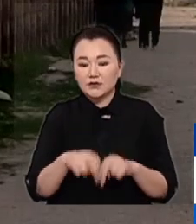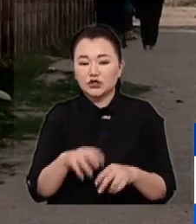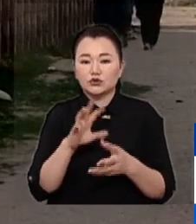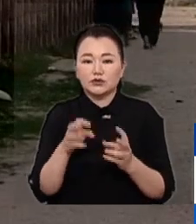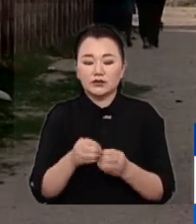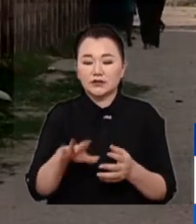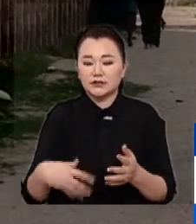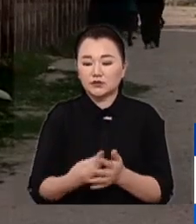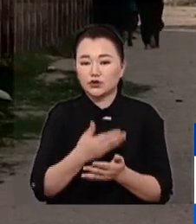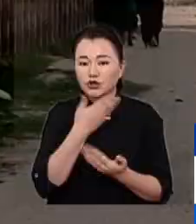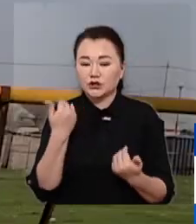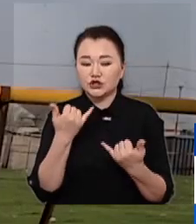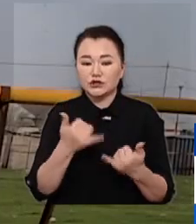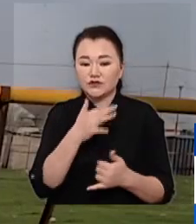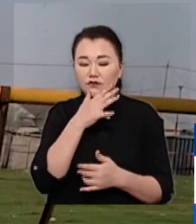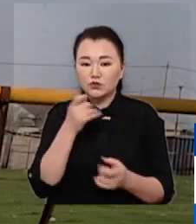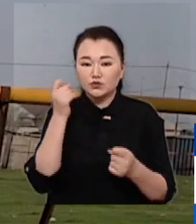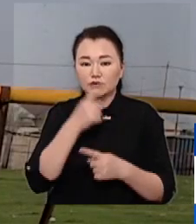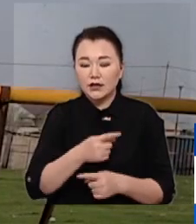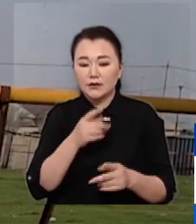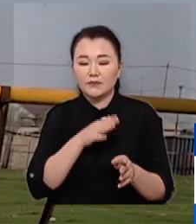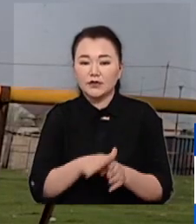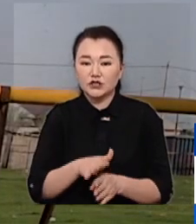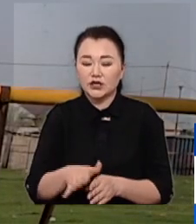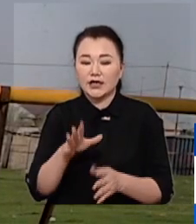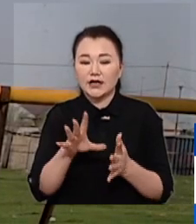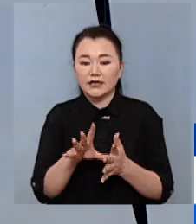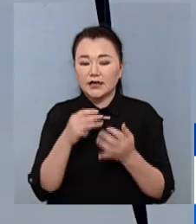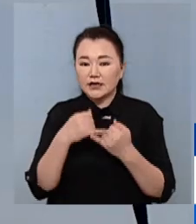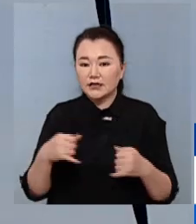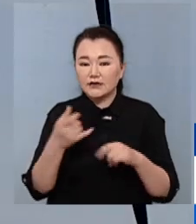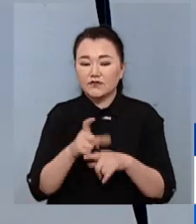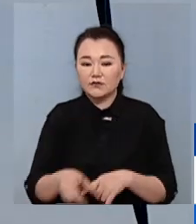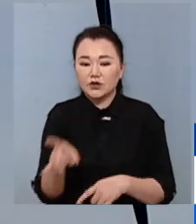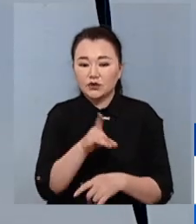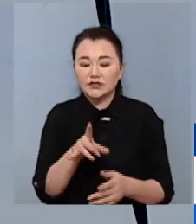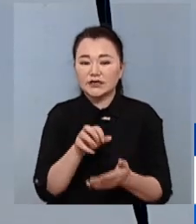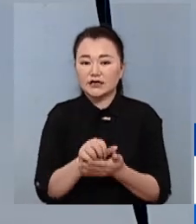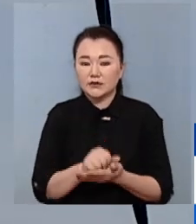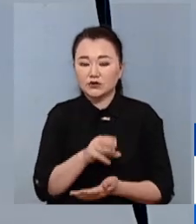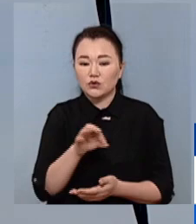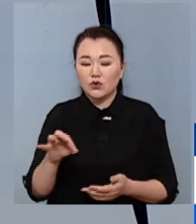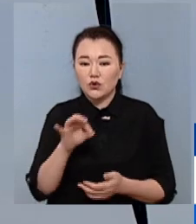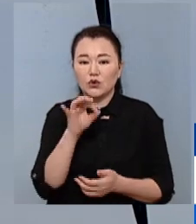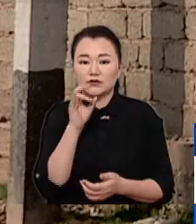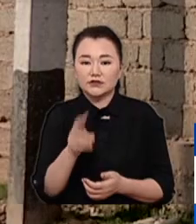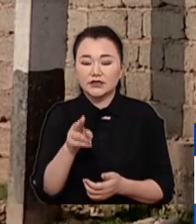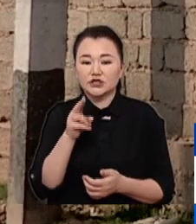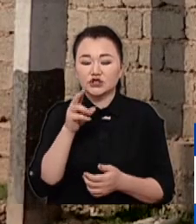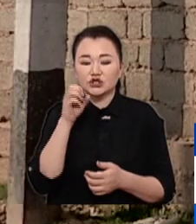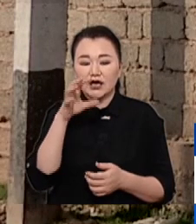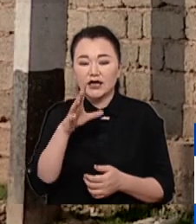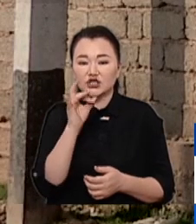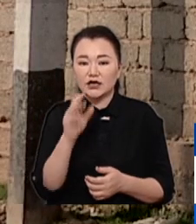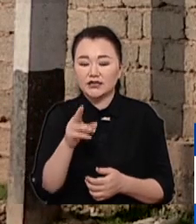до сих пор нет. Мы тем временем выяснили, что модернизацией электролиний в этом районе занимается ТОО «Онцтыкжарктранзит».